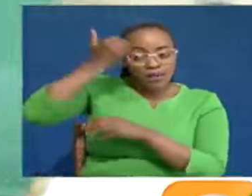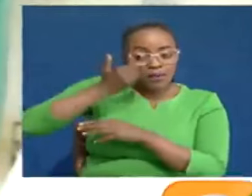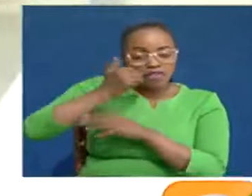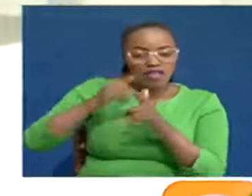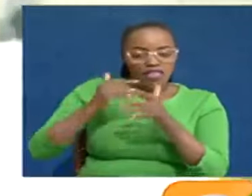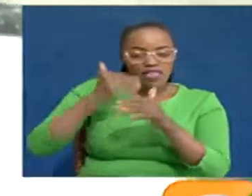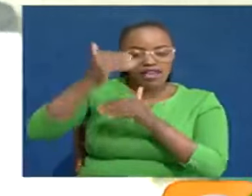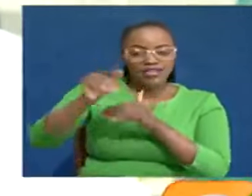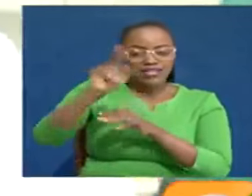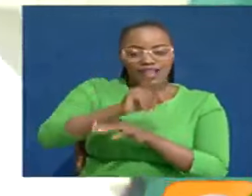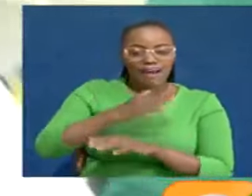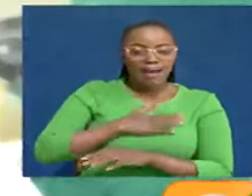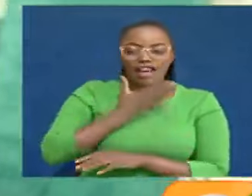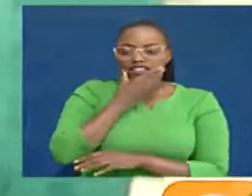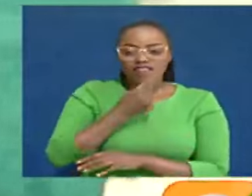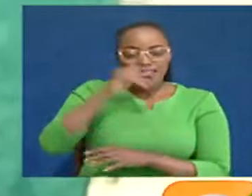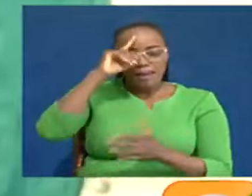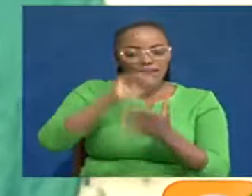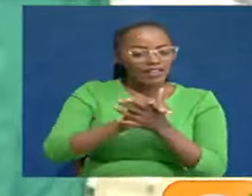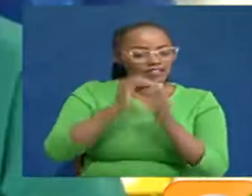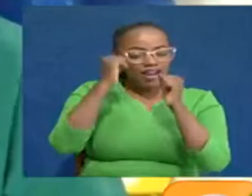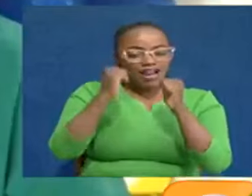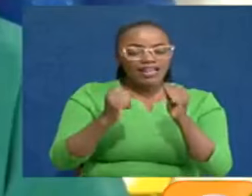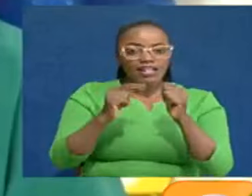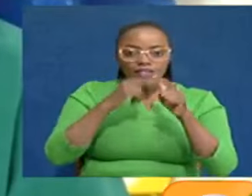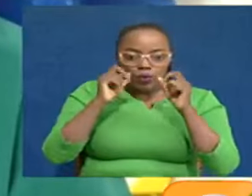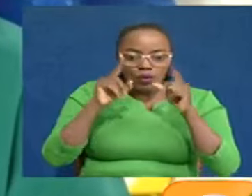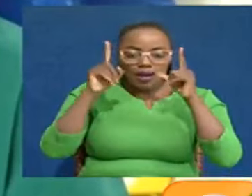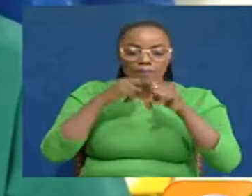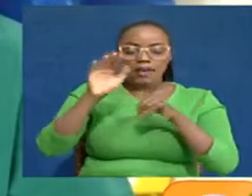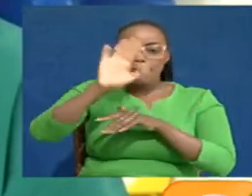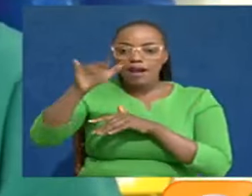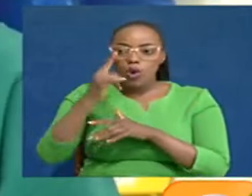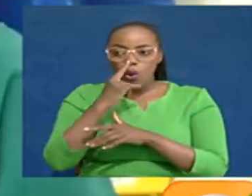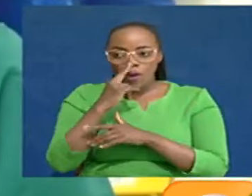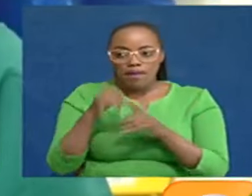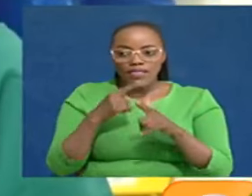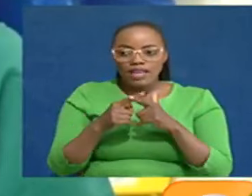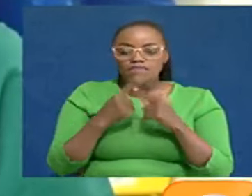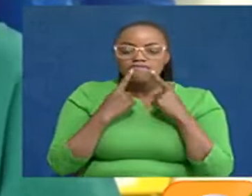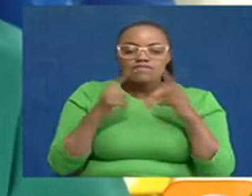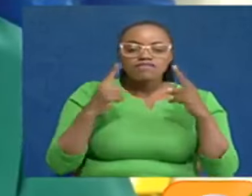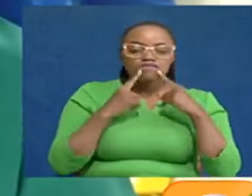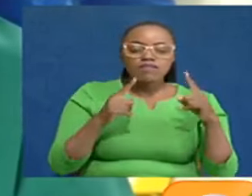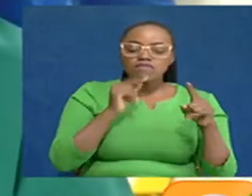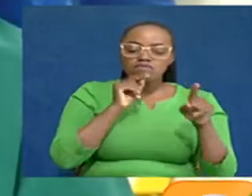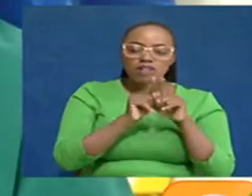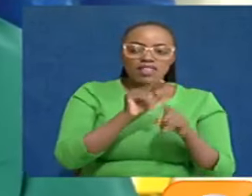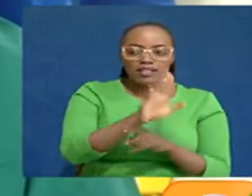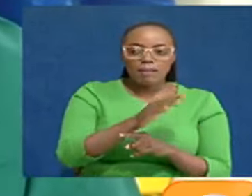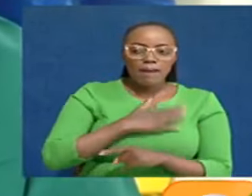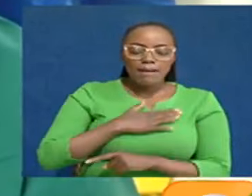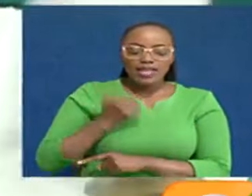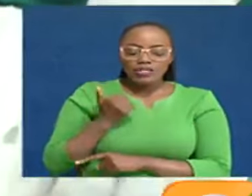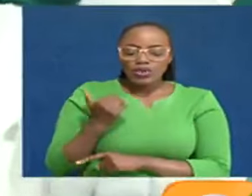yake babangu hakuamini. Aliamka karudi nyumbani, hata akaambia wale ndugu zake, mtoto